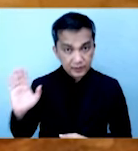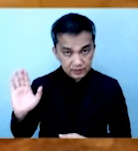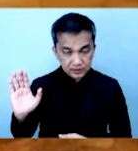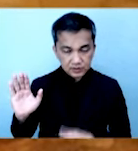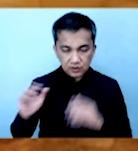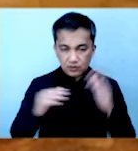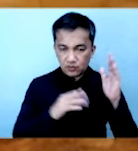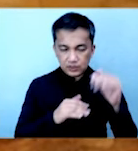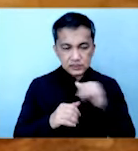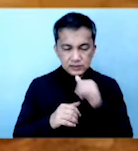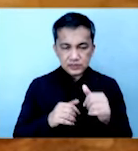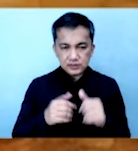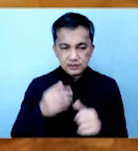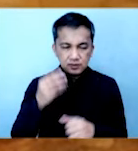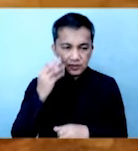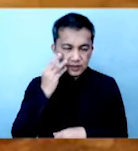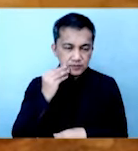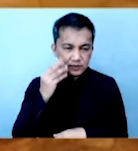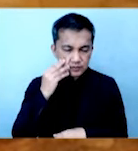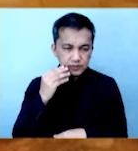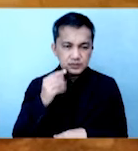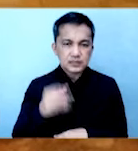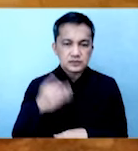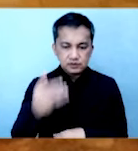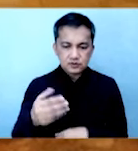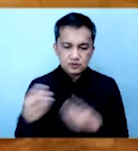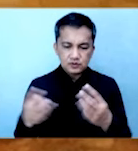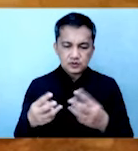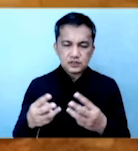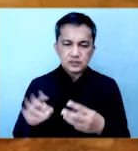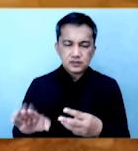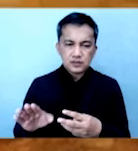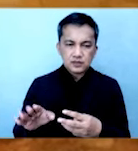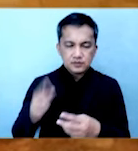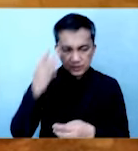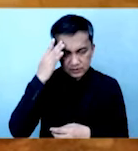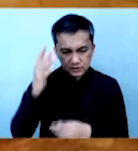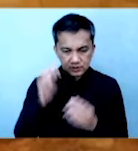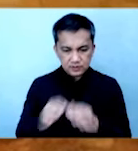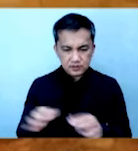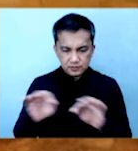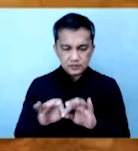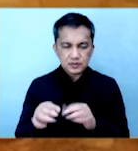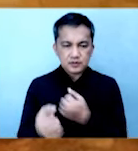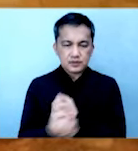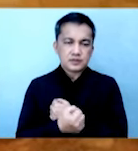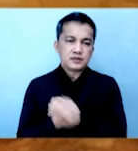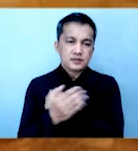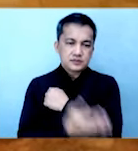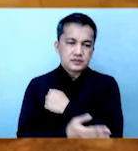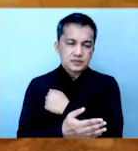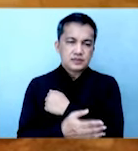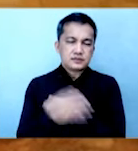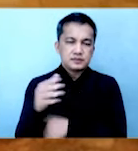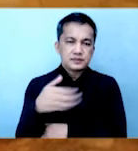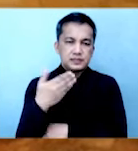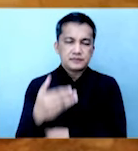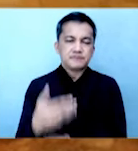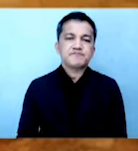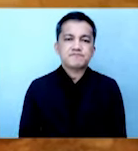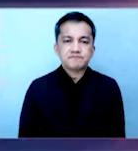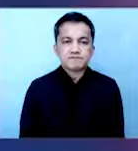nila maranasan ang isa na namang gera para lang malaman ang halaga ng pagmamahal sa bayan at sa bandila.